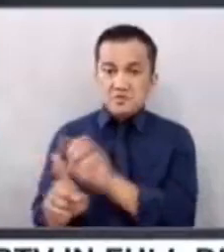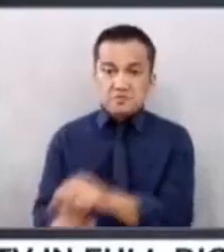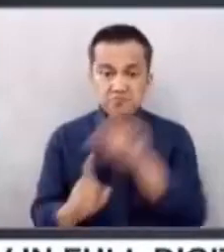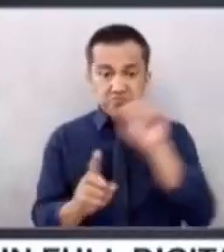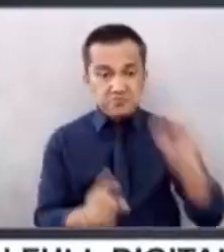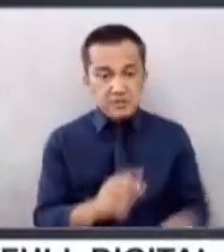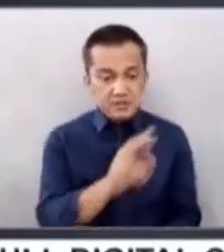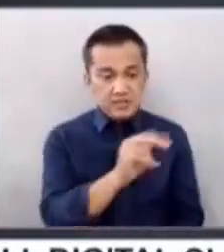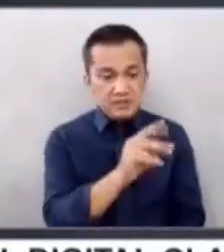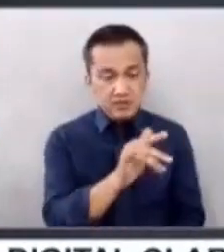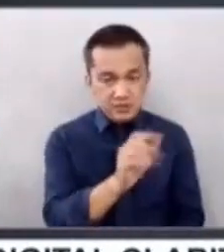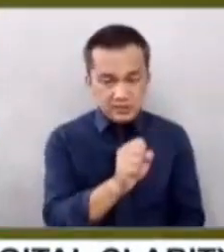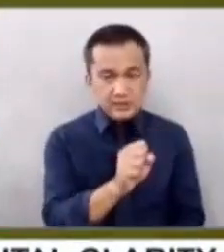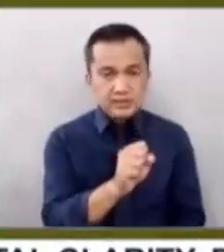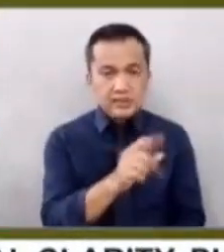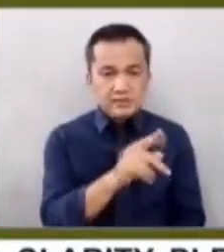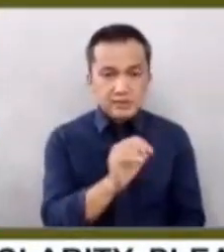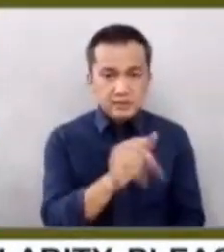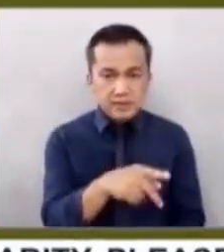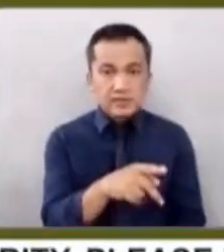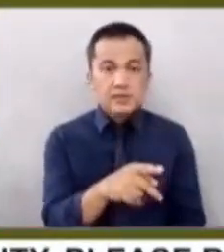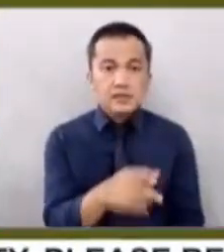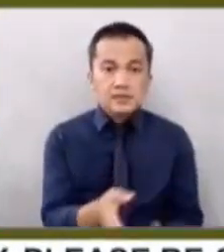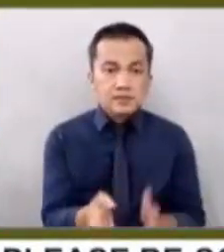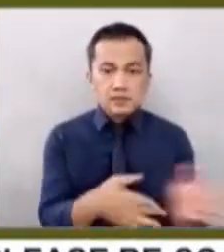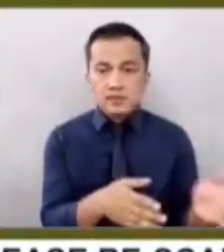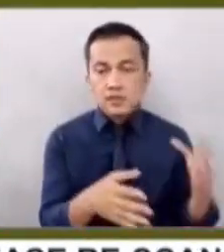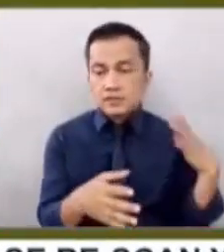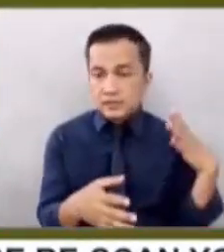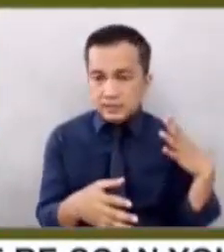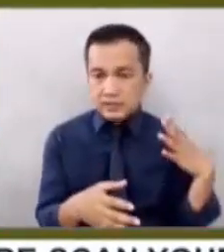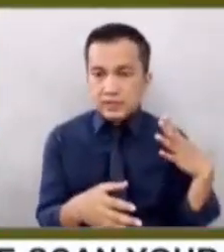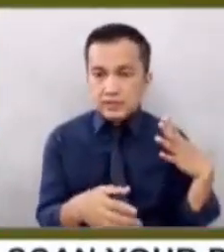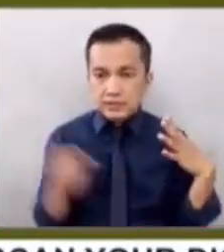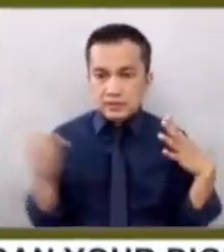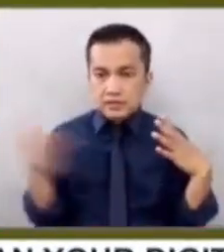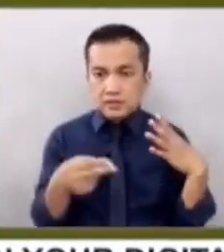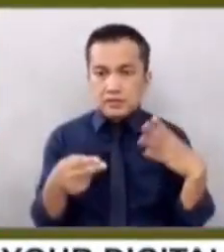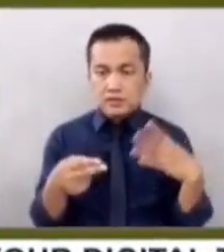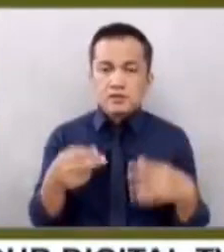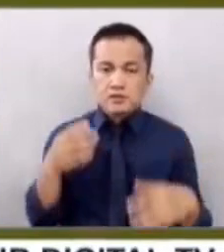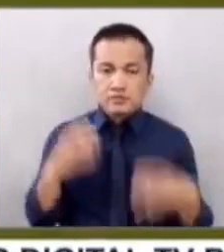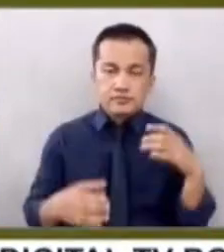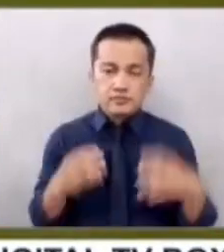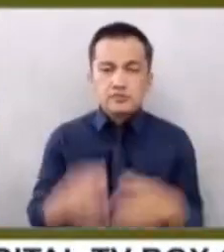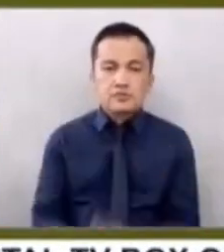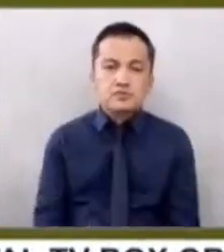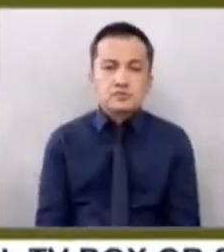Custodial Facility habang hinihintay ang direktiba ng korte.